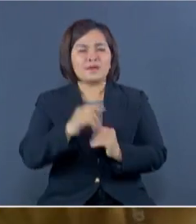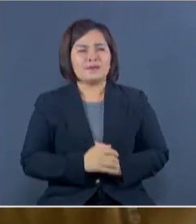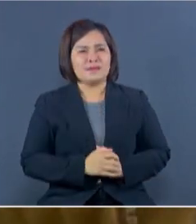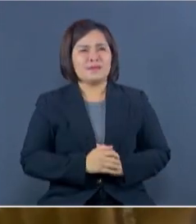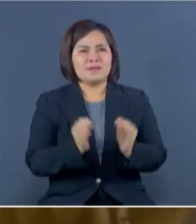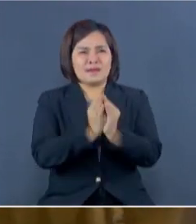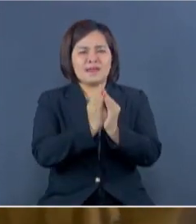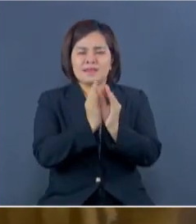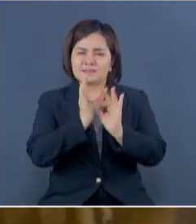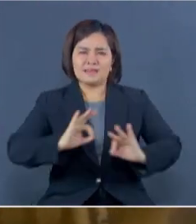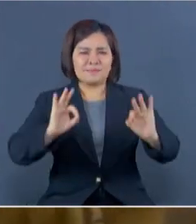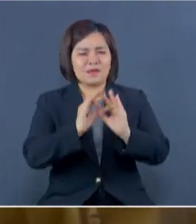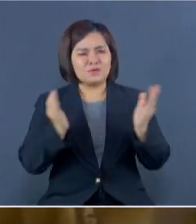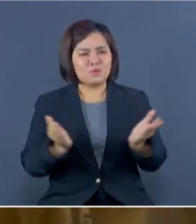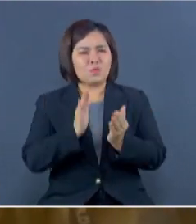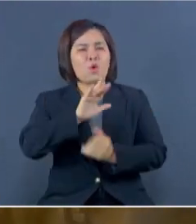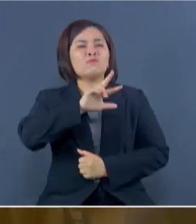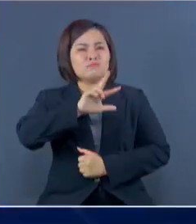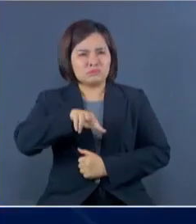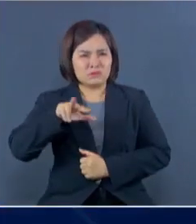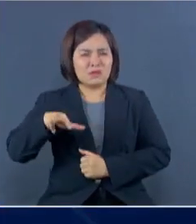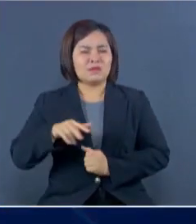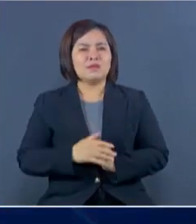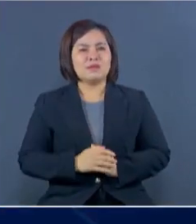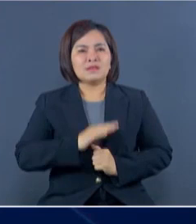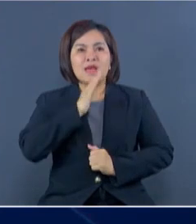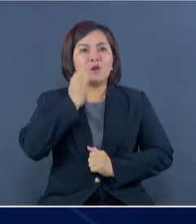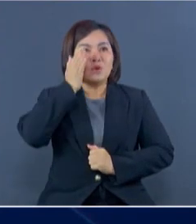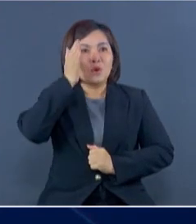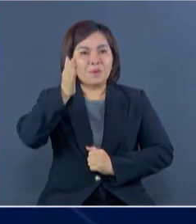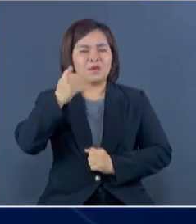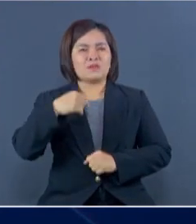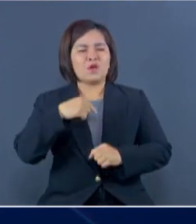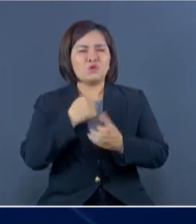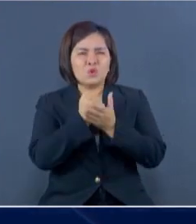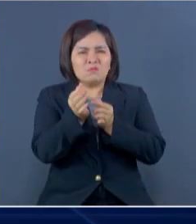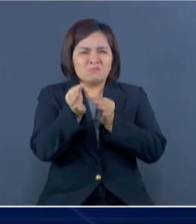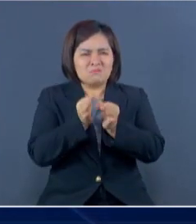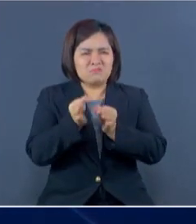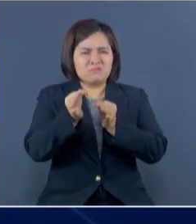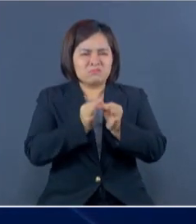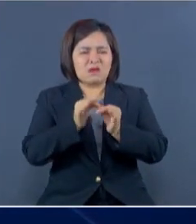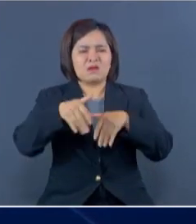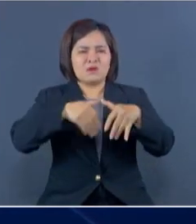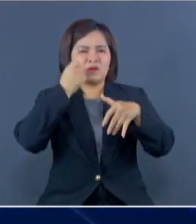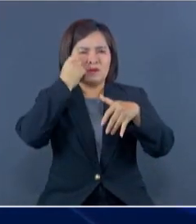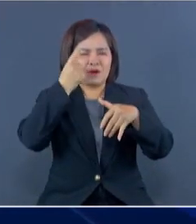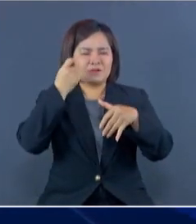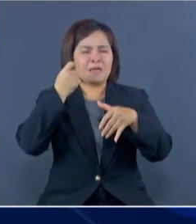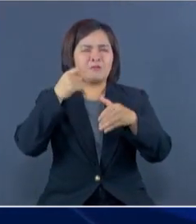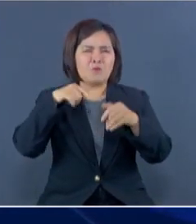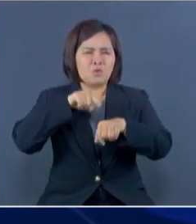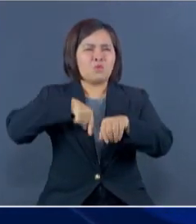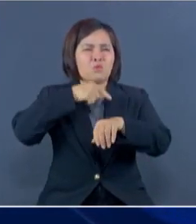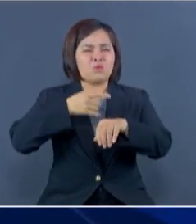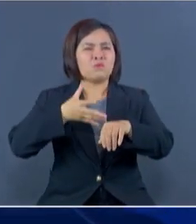ฐานเสียงสำคัญของพรรคเพื่อไทยที่จากนี้เนี่ยอาจจะต้องใช้เวลาในการทำความเข้าใจกับประชาชนอยู่พอสมควรนะครับแต่ว่